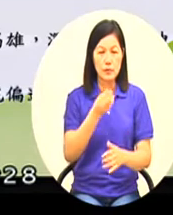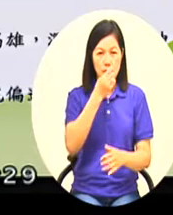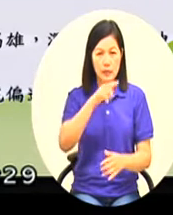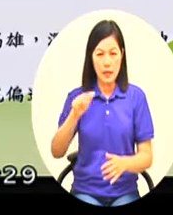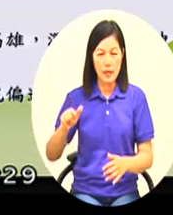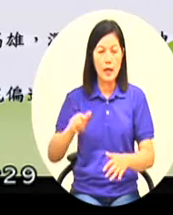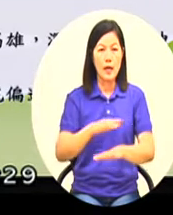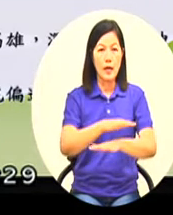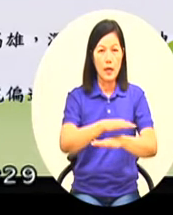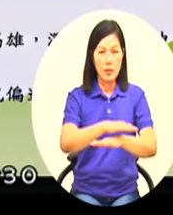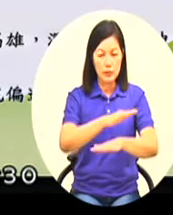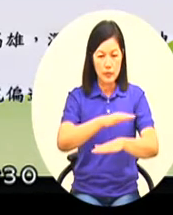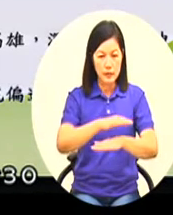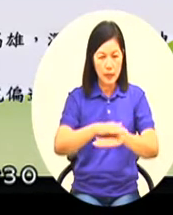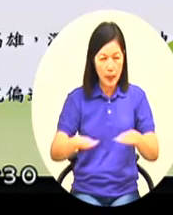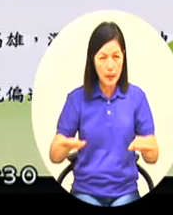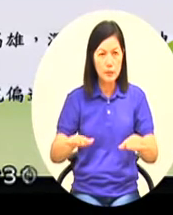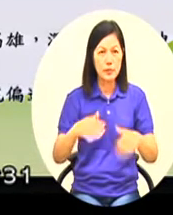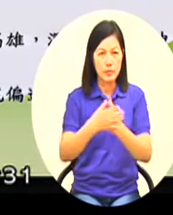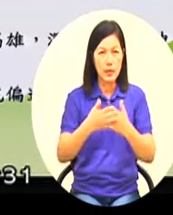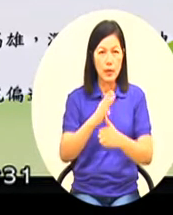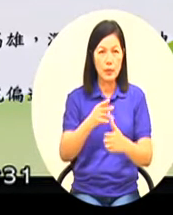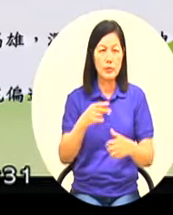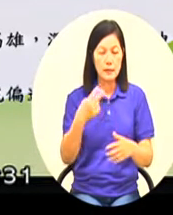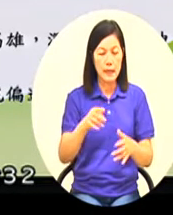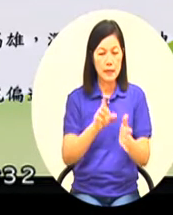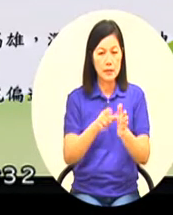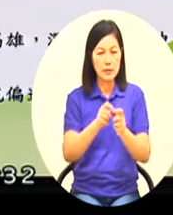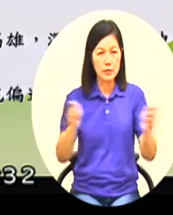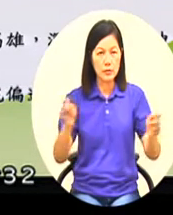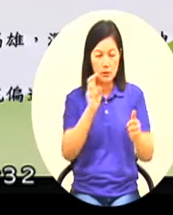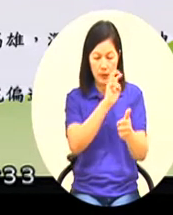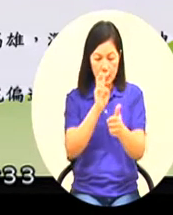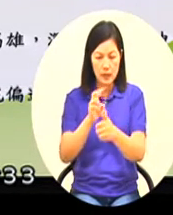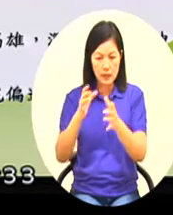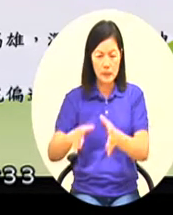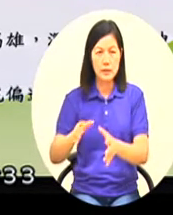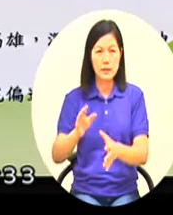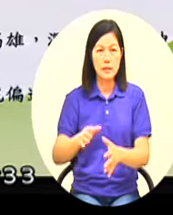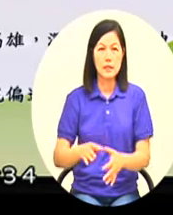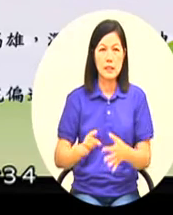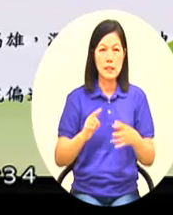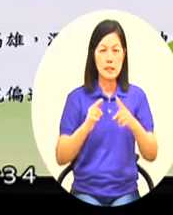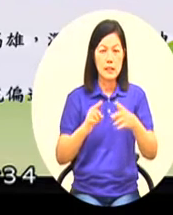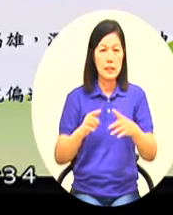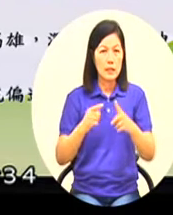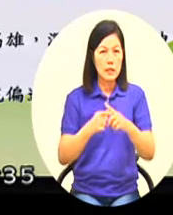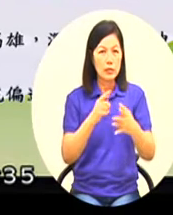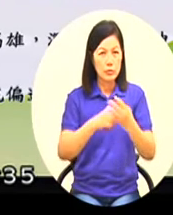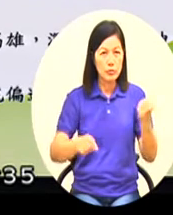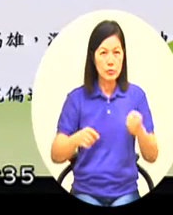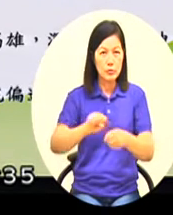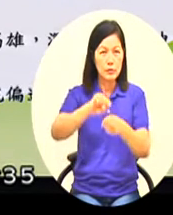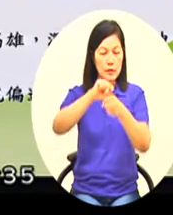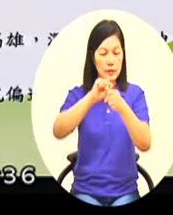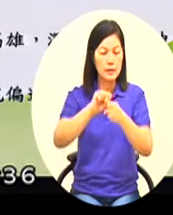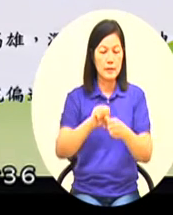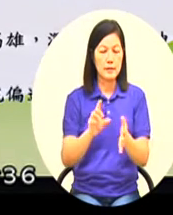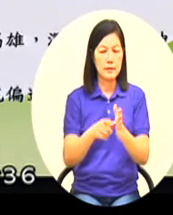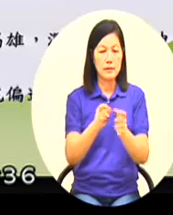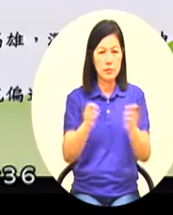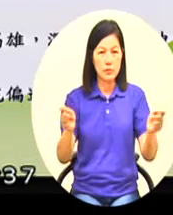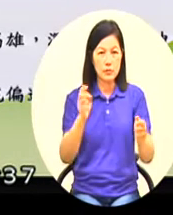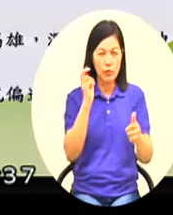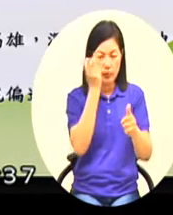一个10年长照计划，那发展长照机构以及相关的人力，那能够提供切切的一个长照服务的需求，因